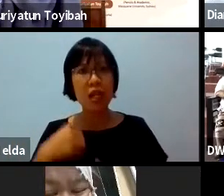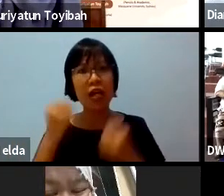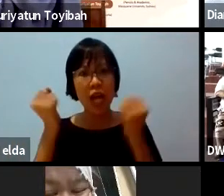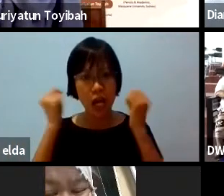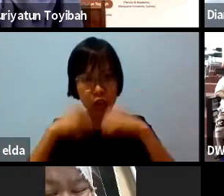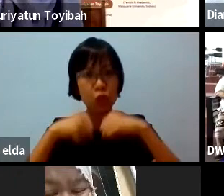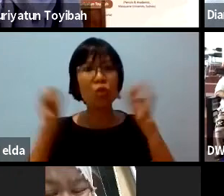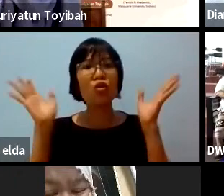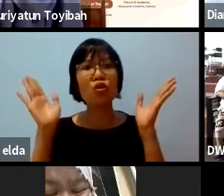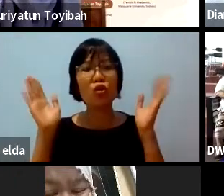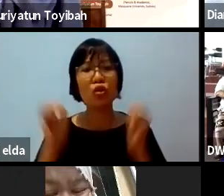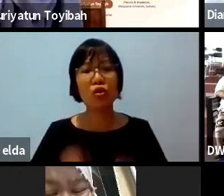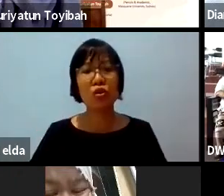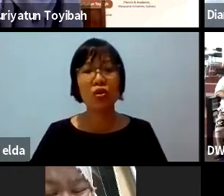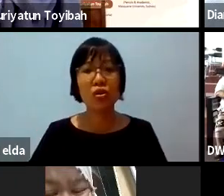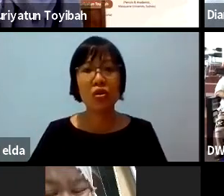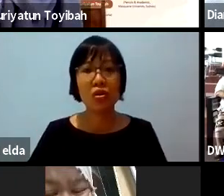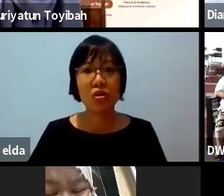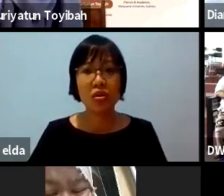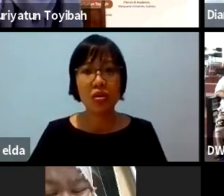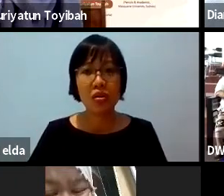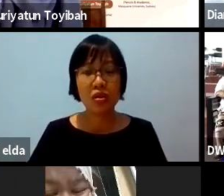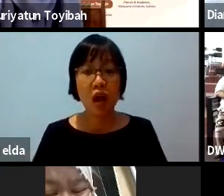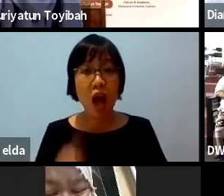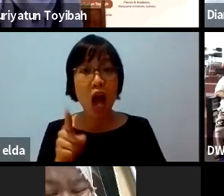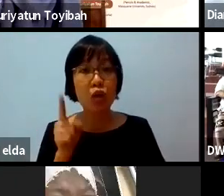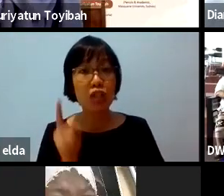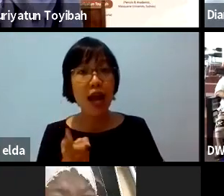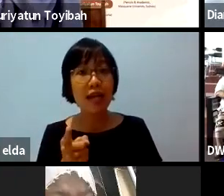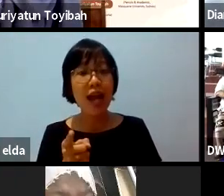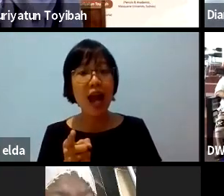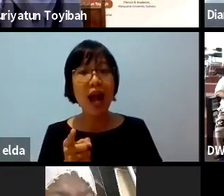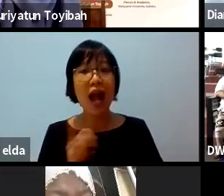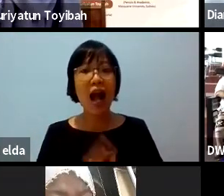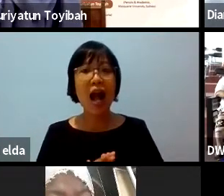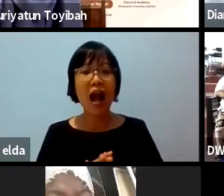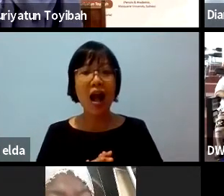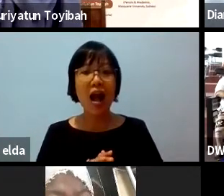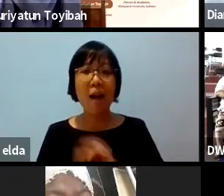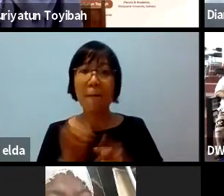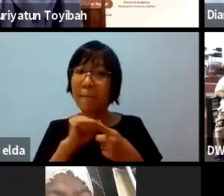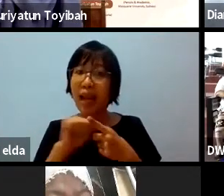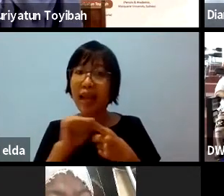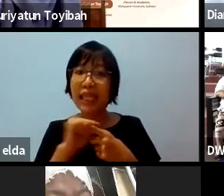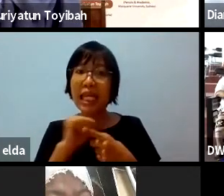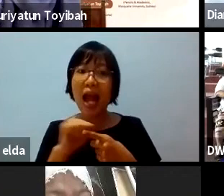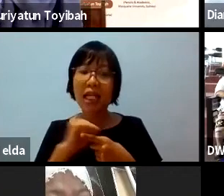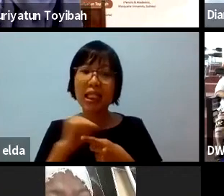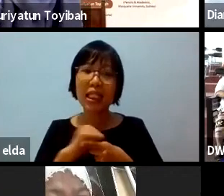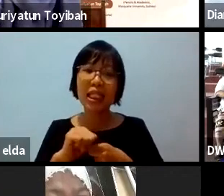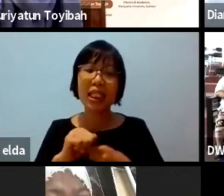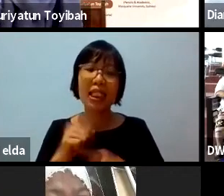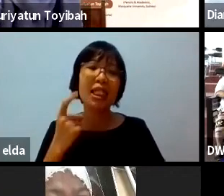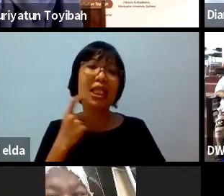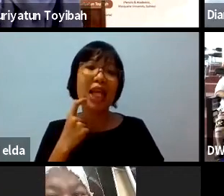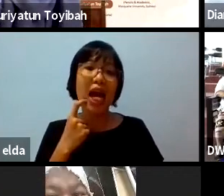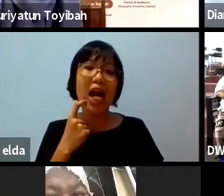mesti dibangun ya. Jadi harus ada kursus-kursus terkait seksualitas